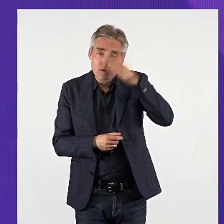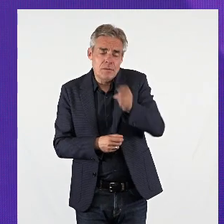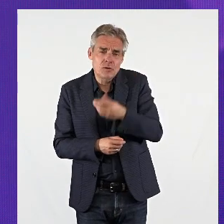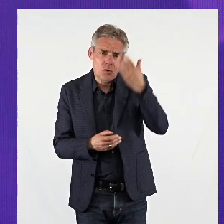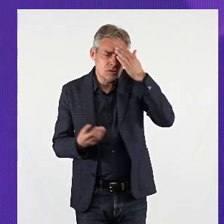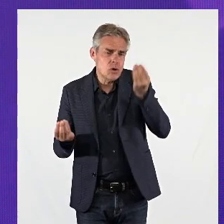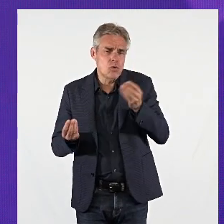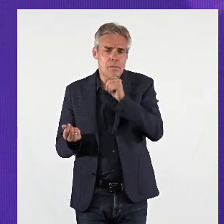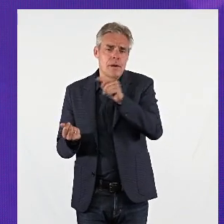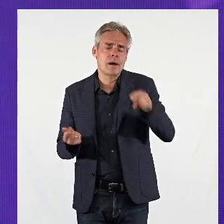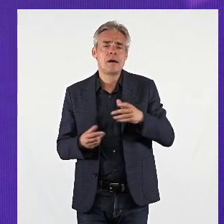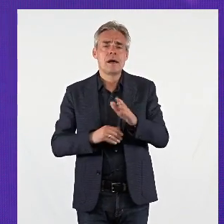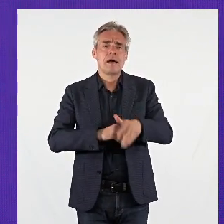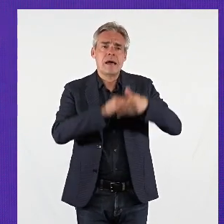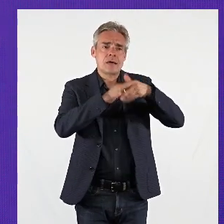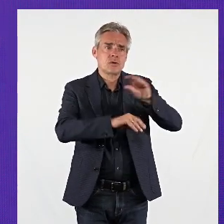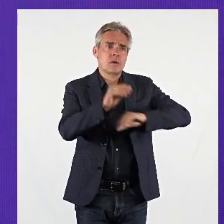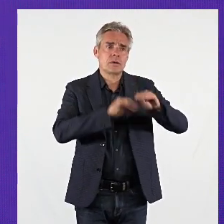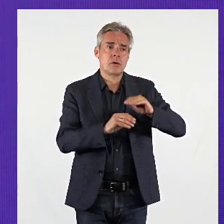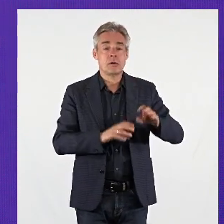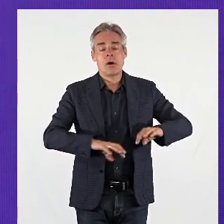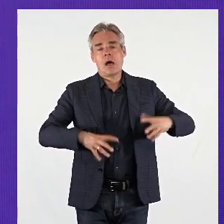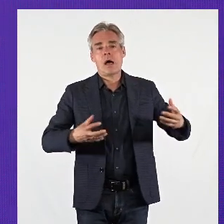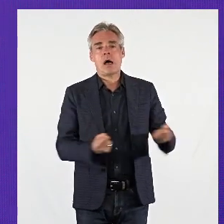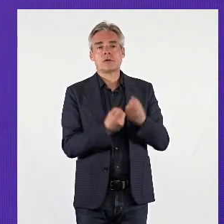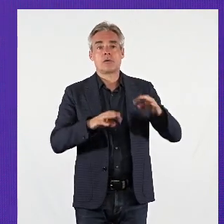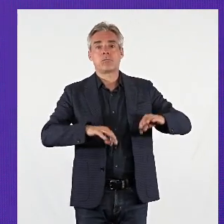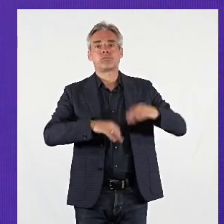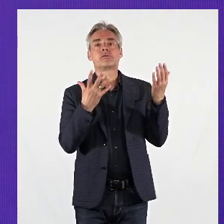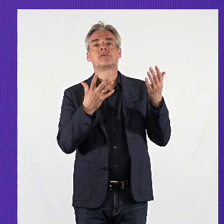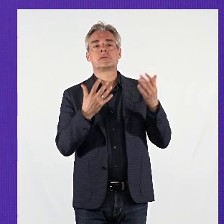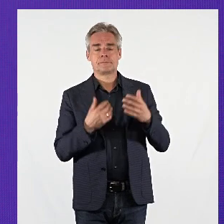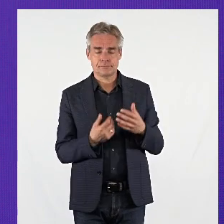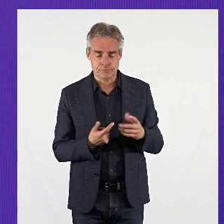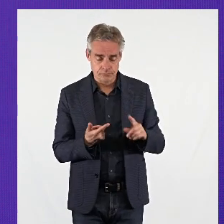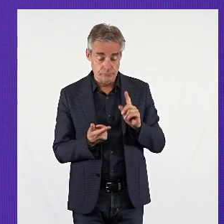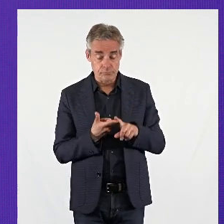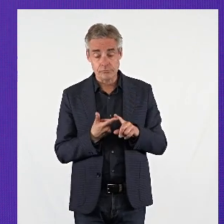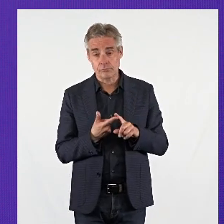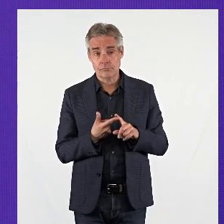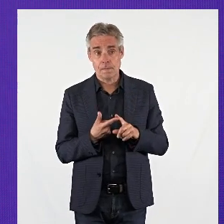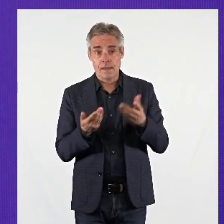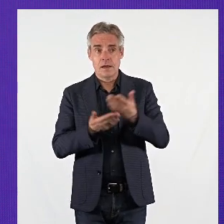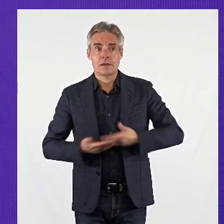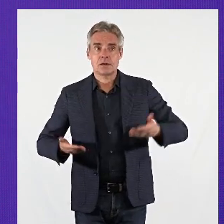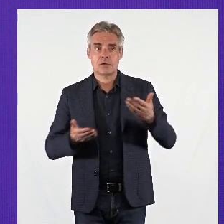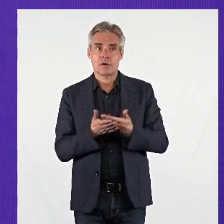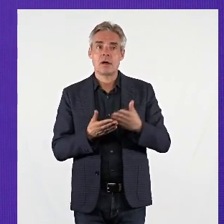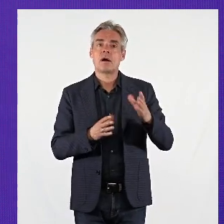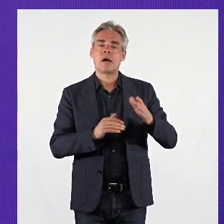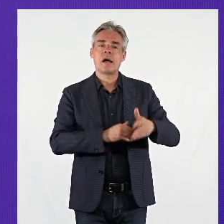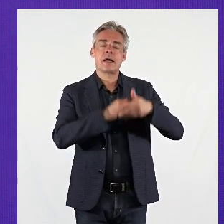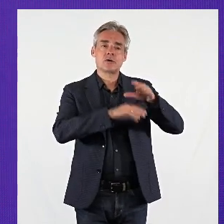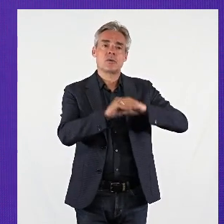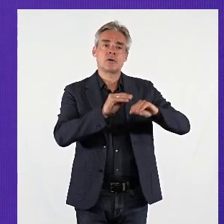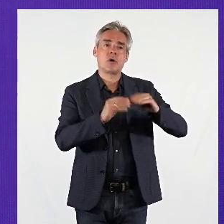que les aides-soignants sont très largement surreprésentés dans les professionnels exposés. On sait quelles sont les situations aides-soignants et proches, hein,